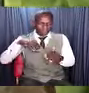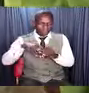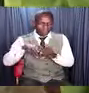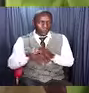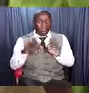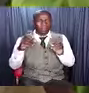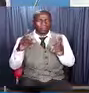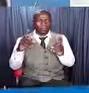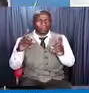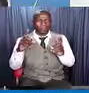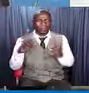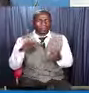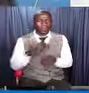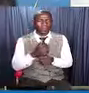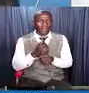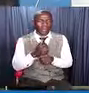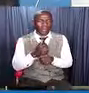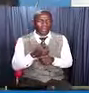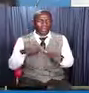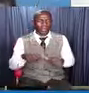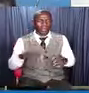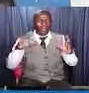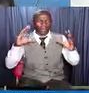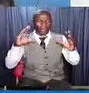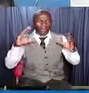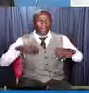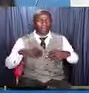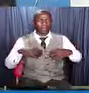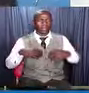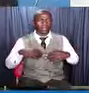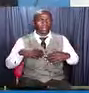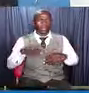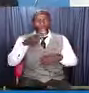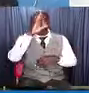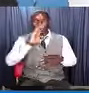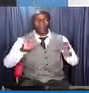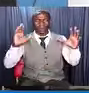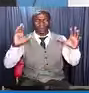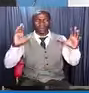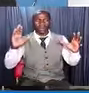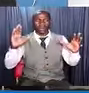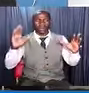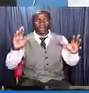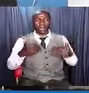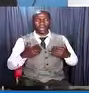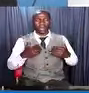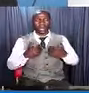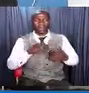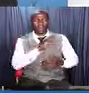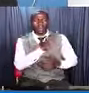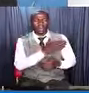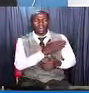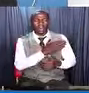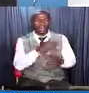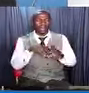Tusijikwae. Not to stumble. Na kutusimamisha katika furaha kuu. And to be in the exceeding joy. Yeye ndiye Mungu mkuu. He is the great na God. Na mkozi wetu. And our